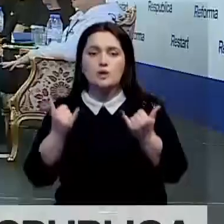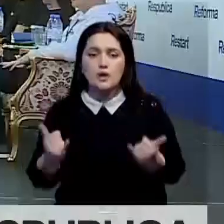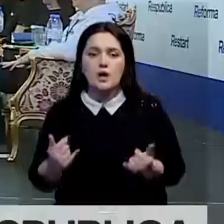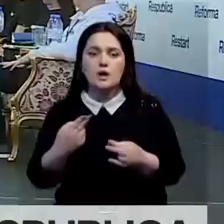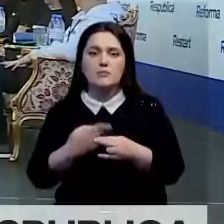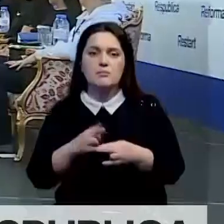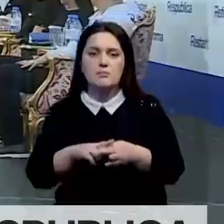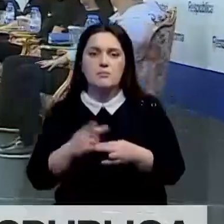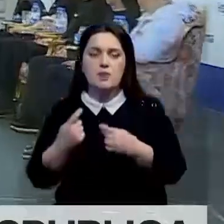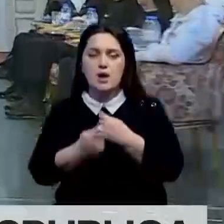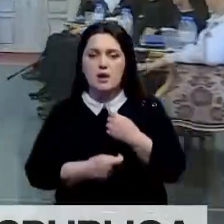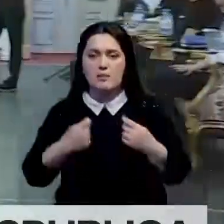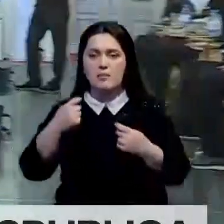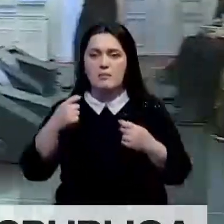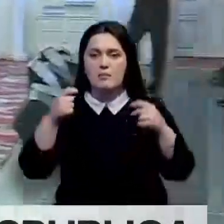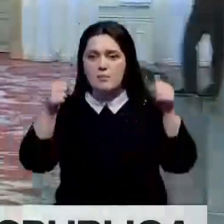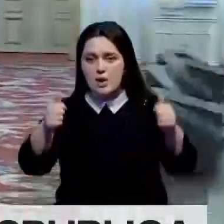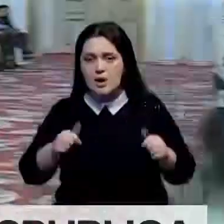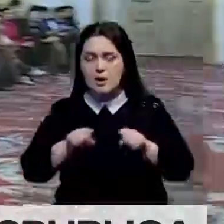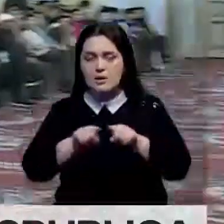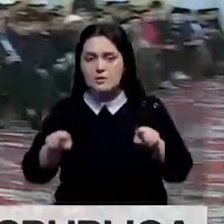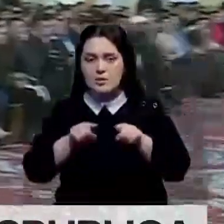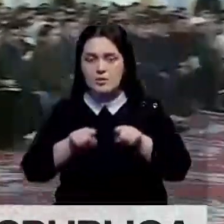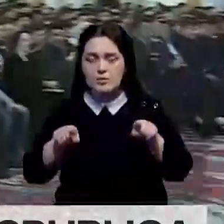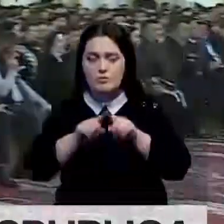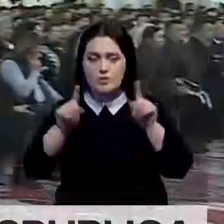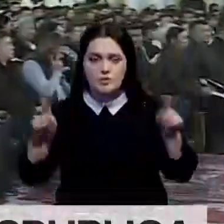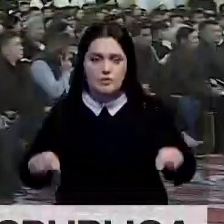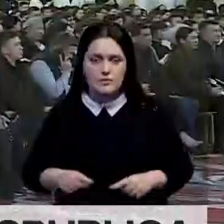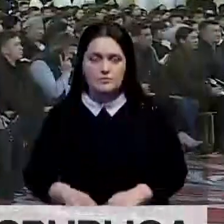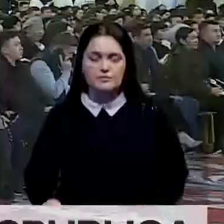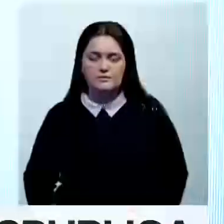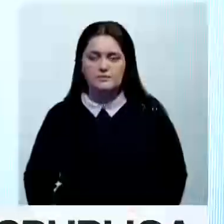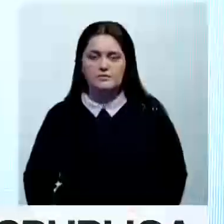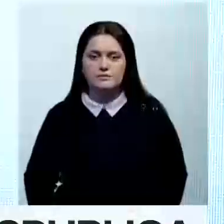уделяют и наглядным материалам, плакатам и агитационным листовкам.